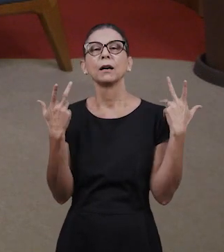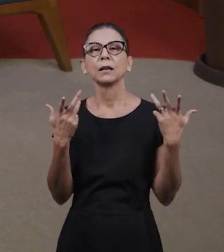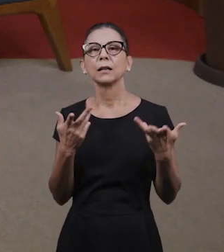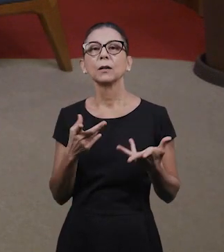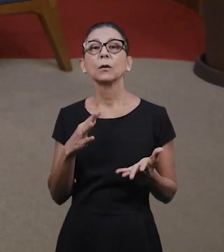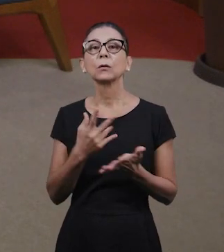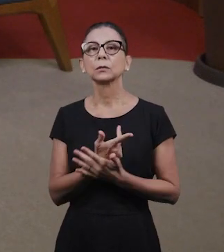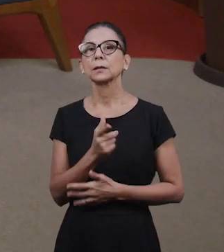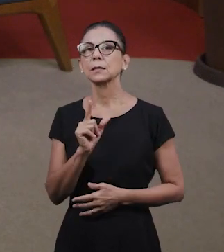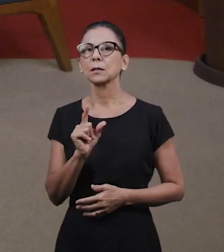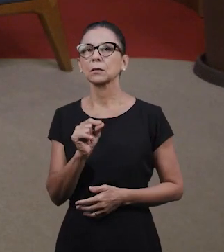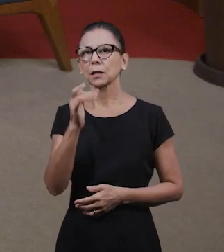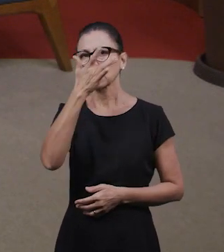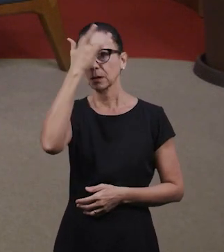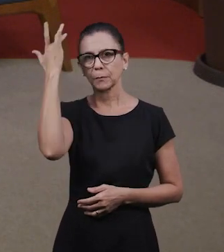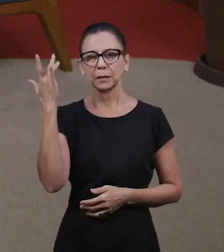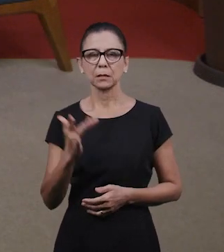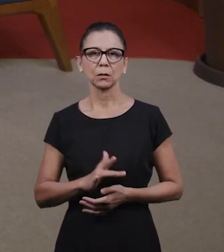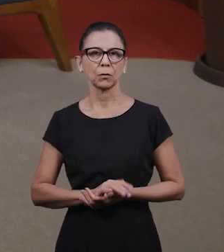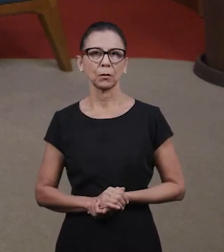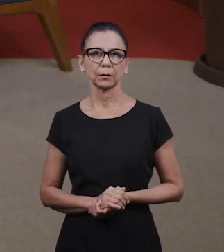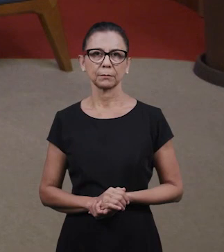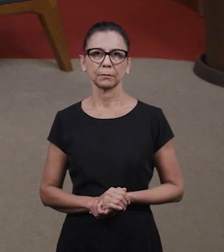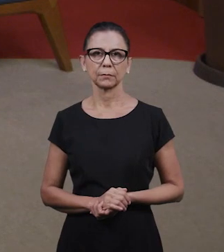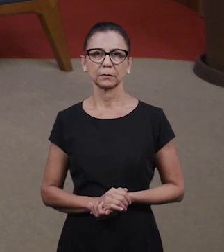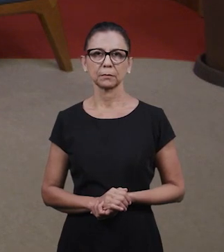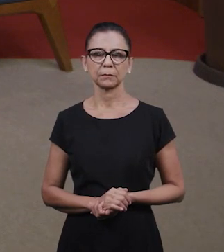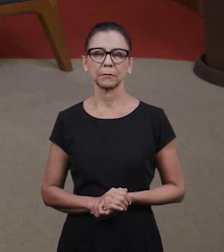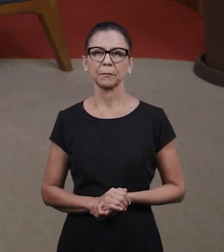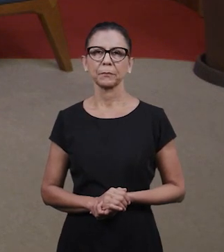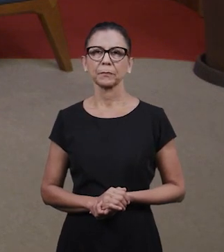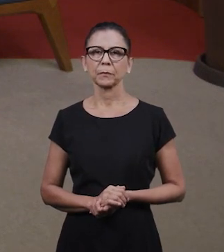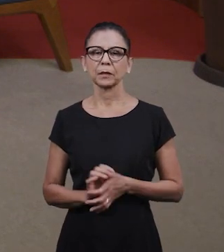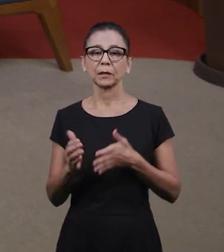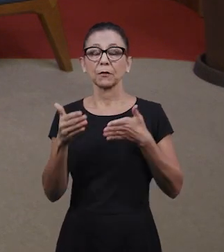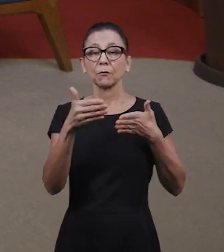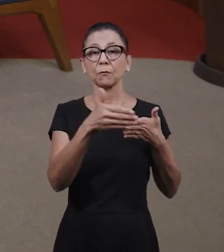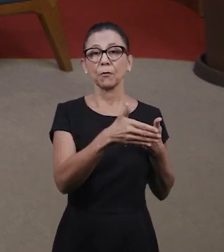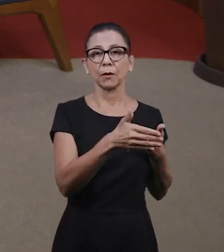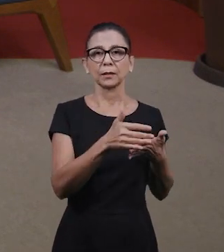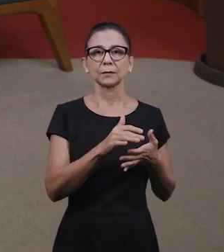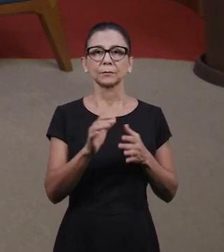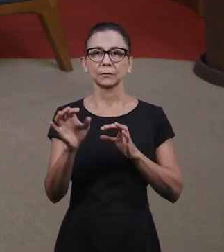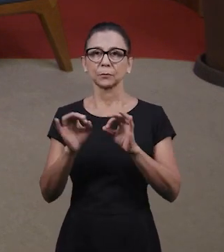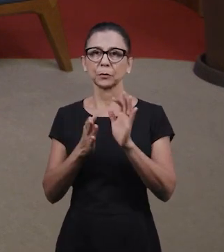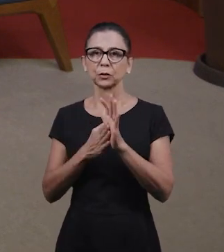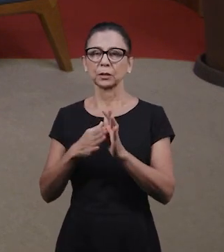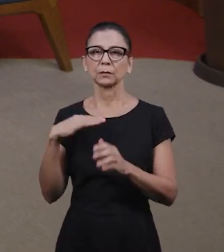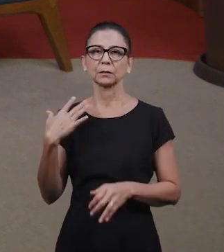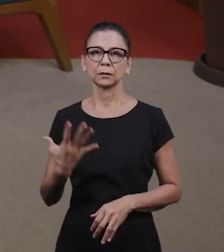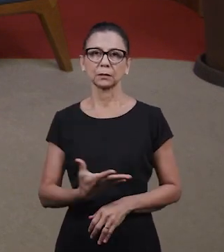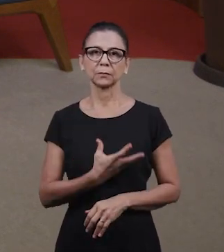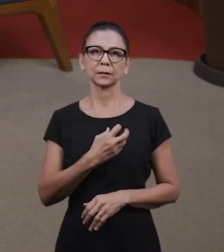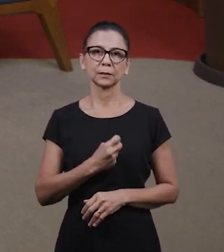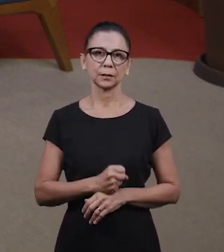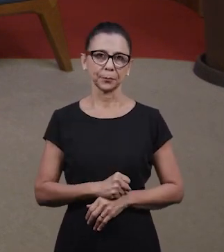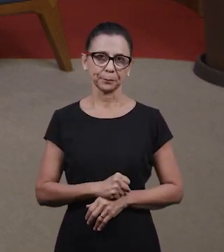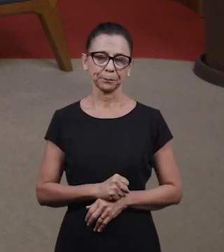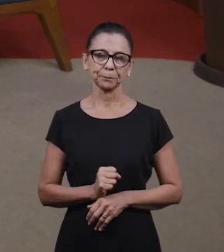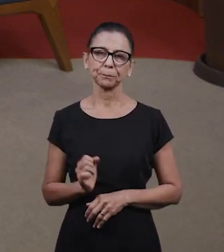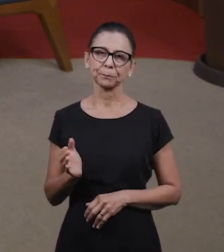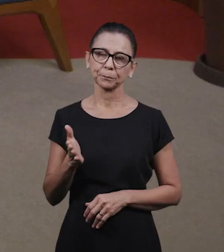avec celui qui n'est pas prêt. Quelle contribution tu peux apporter dans ce texte? C'est le retour du Seigneur